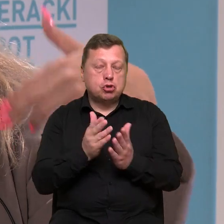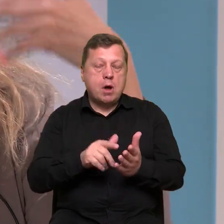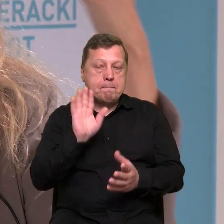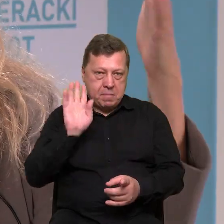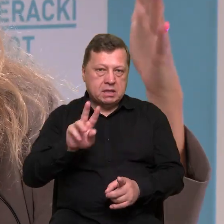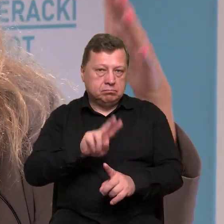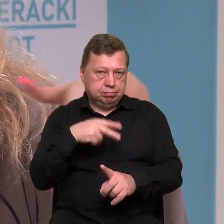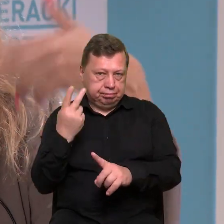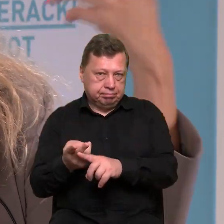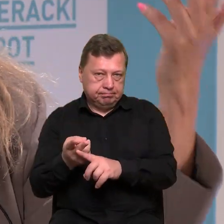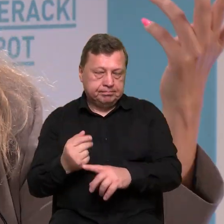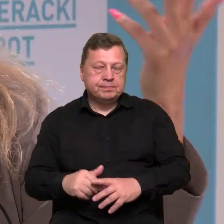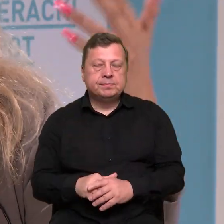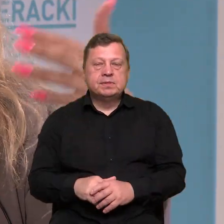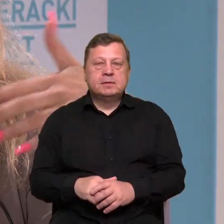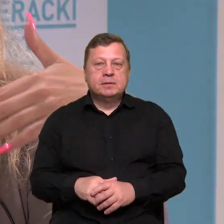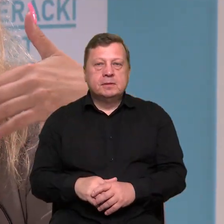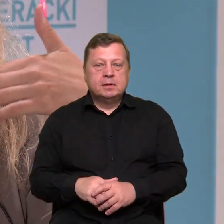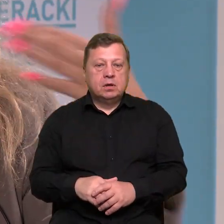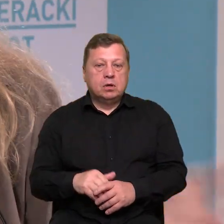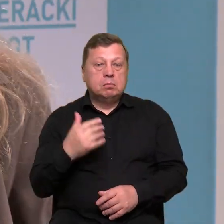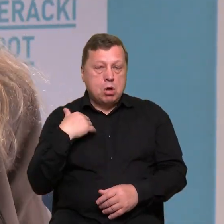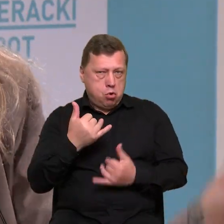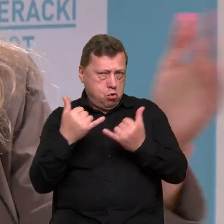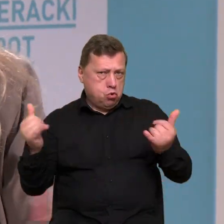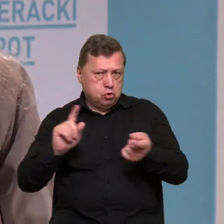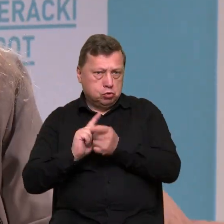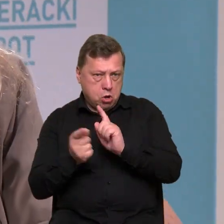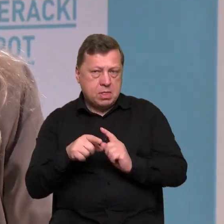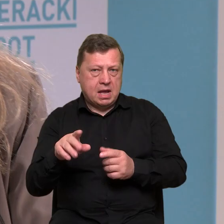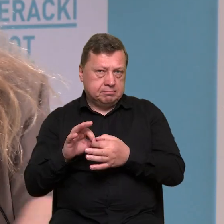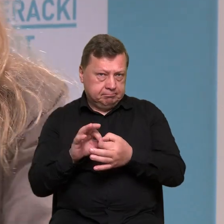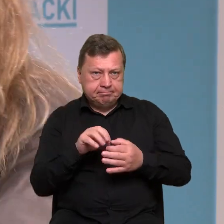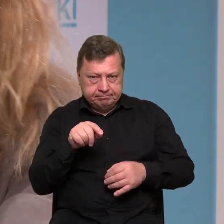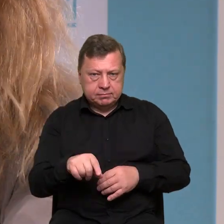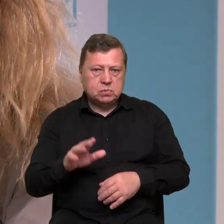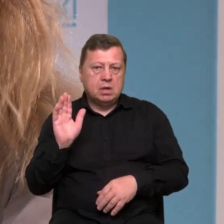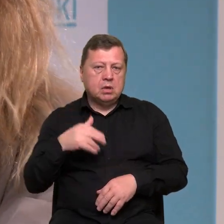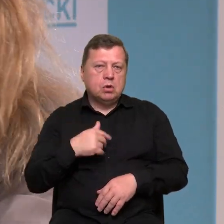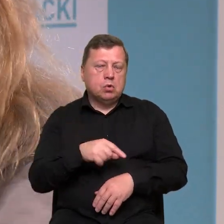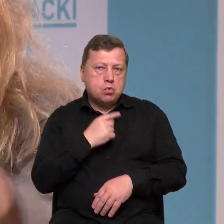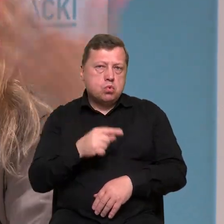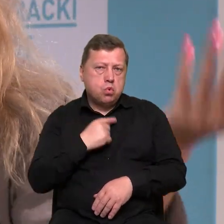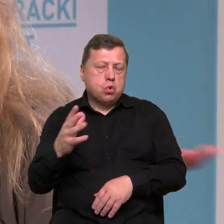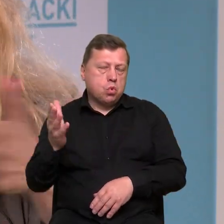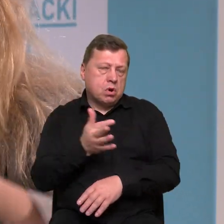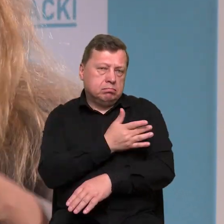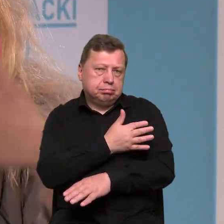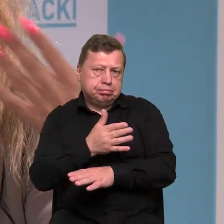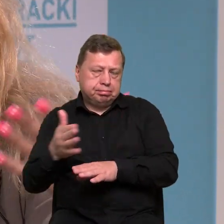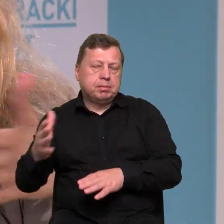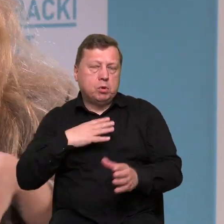przetłumaczona i były różne spotkania z tym związane. Mogłam dłuższy czas się na to przygotowywać.